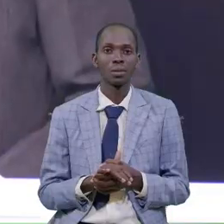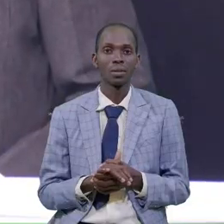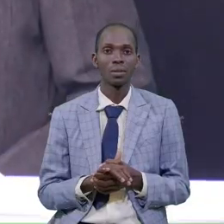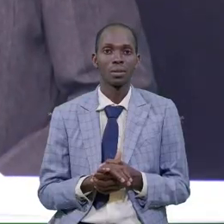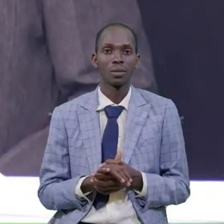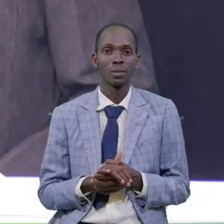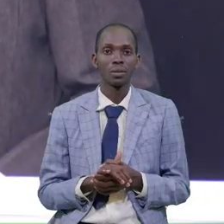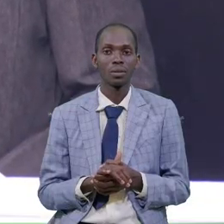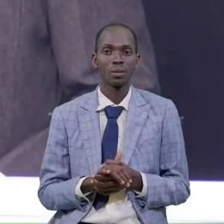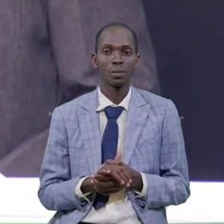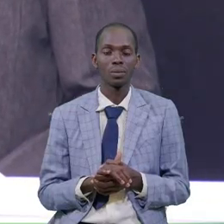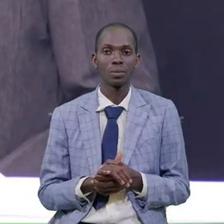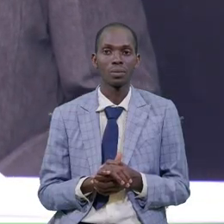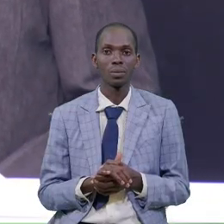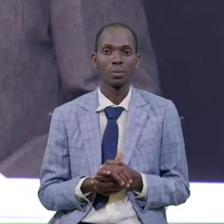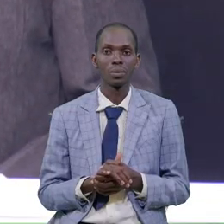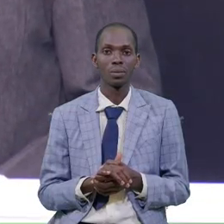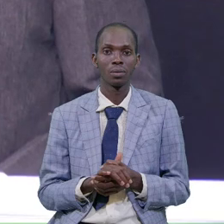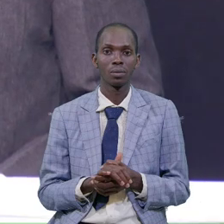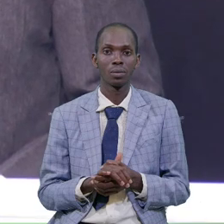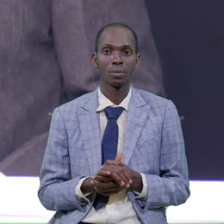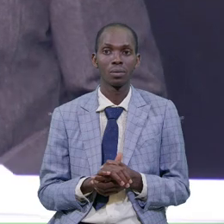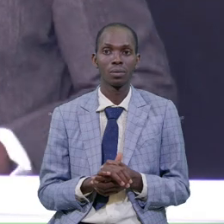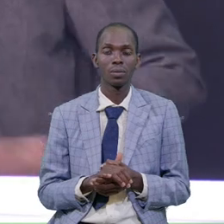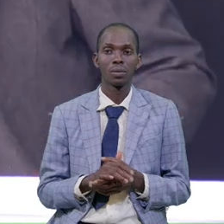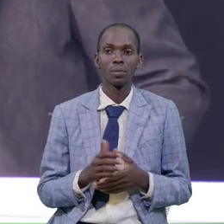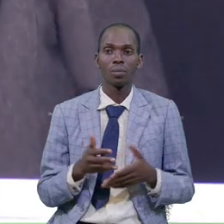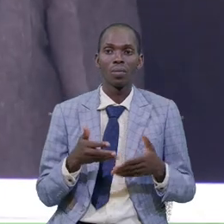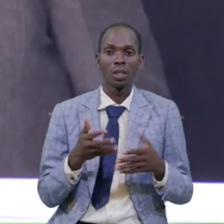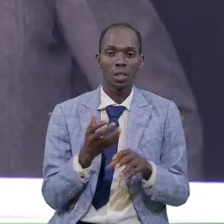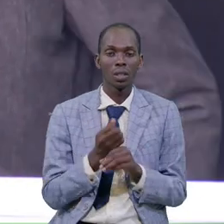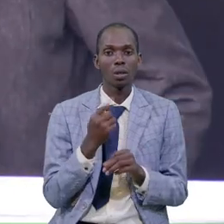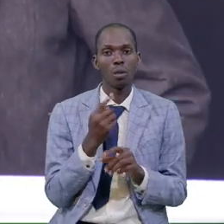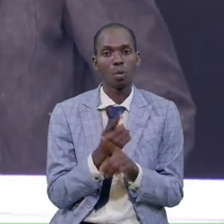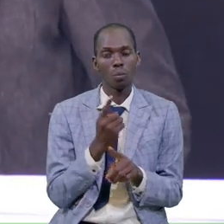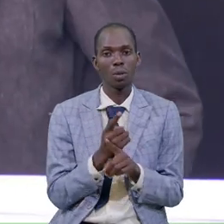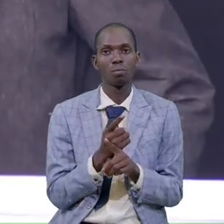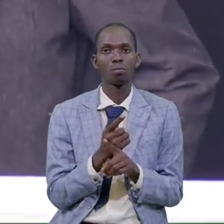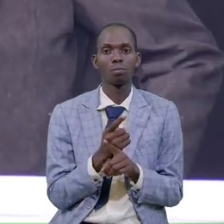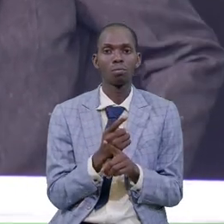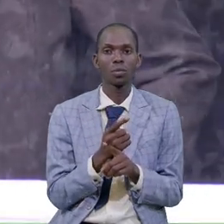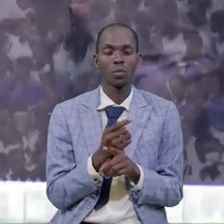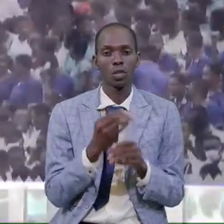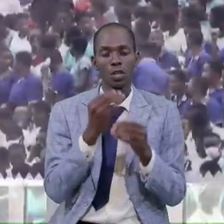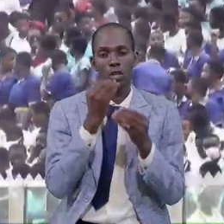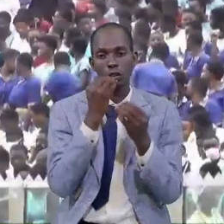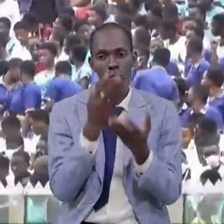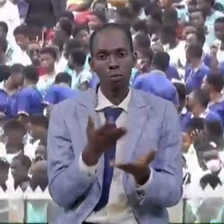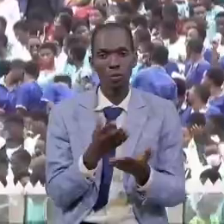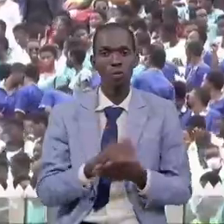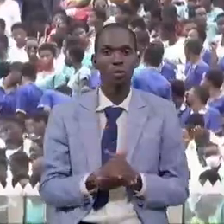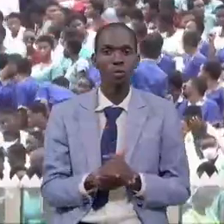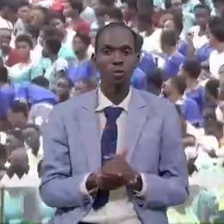Donc, occupons-nous rapidement de ceux qui ont levé la main et prenons les informations correctes pour que nous puissions